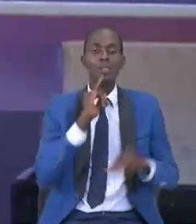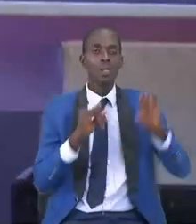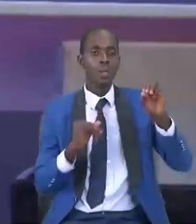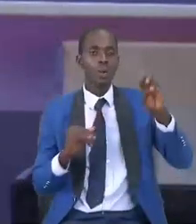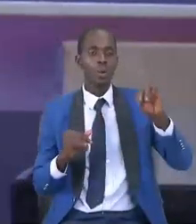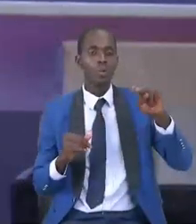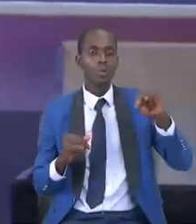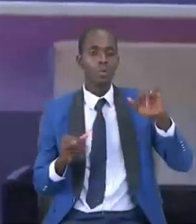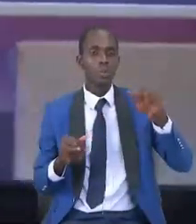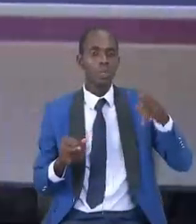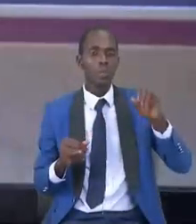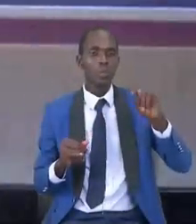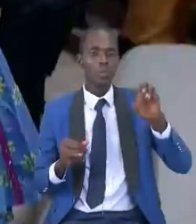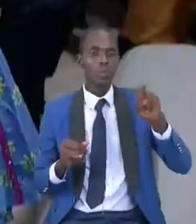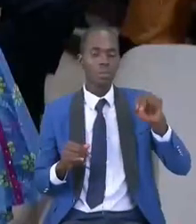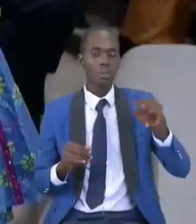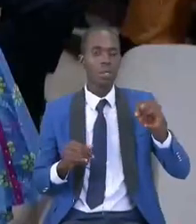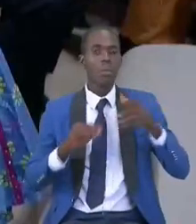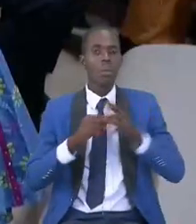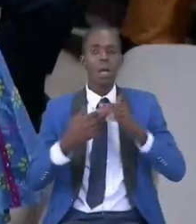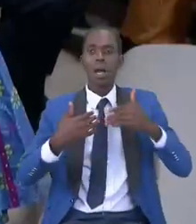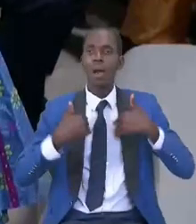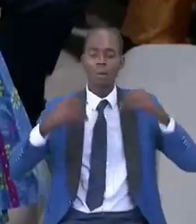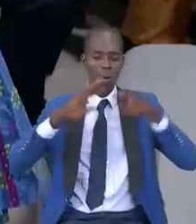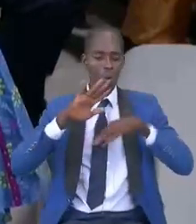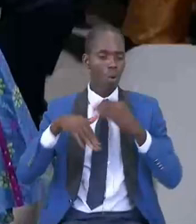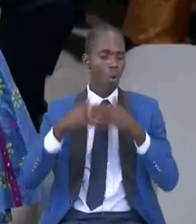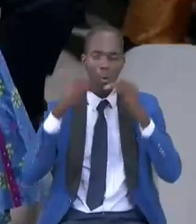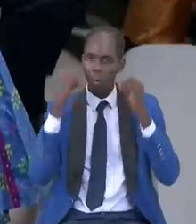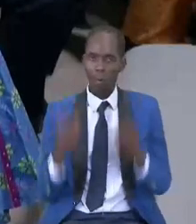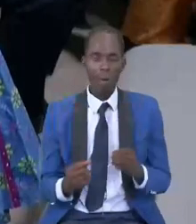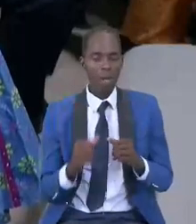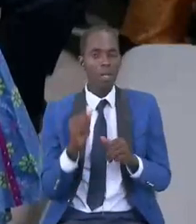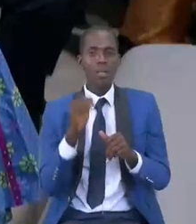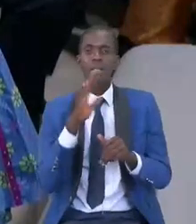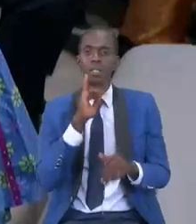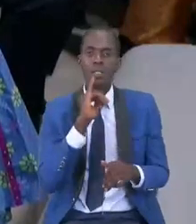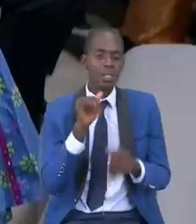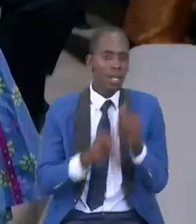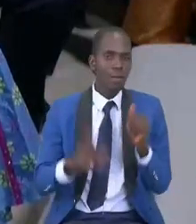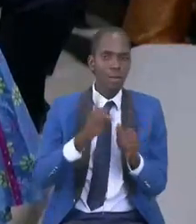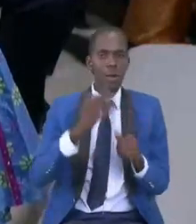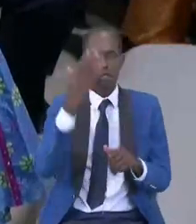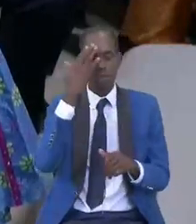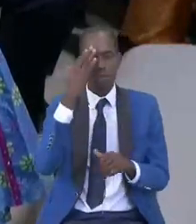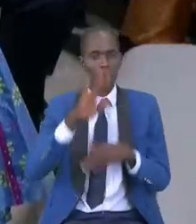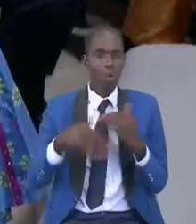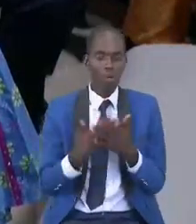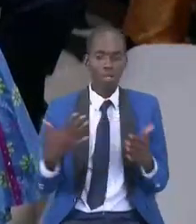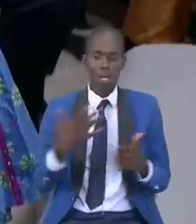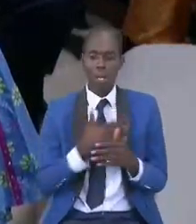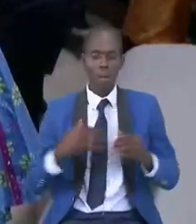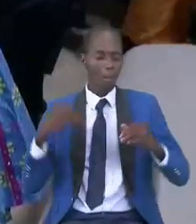est omnipotent. Il a toute la puissance. Présent partout. Et il connaît toutes choses.